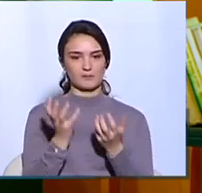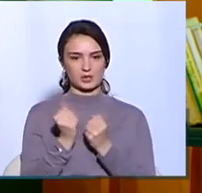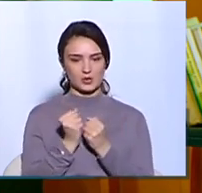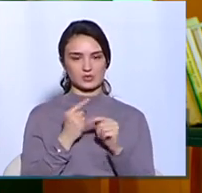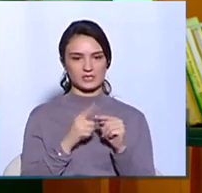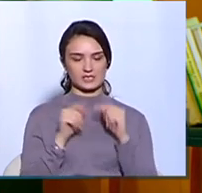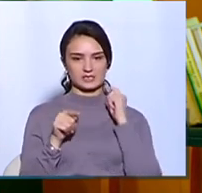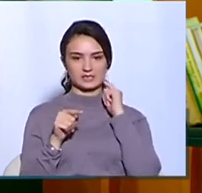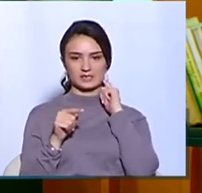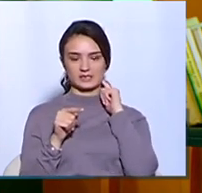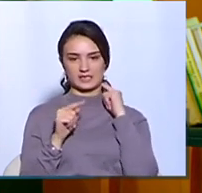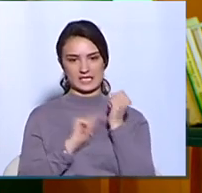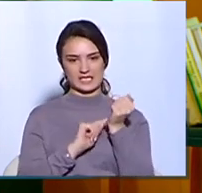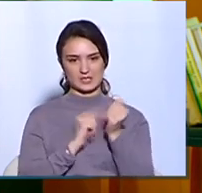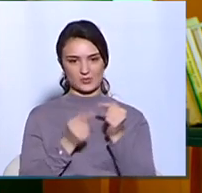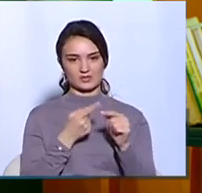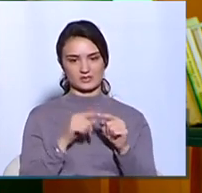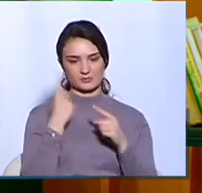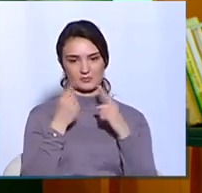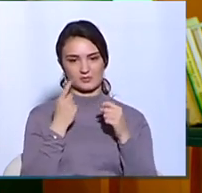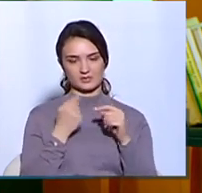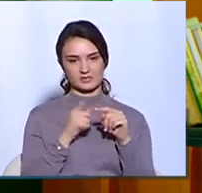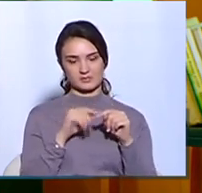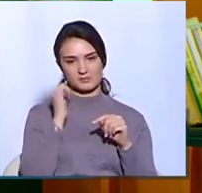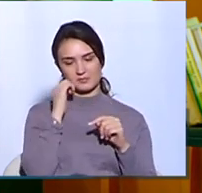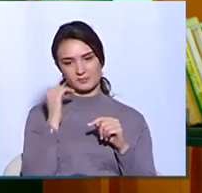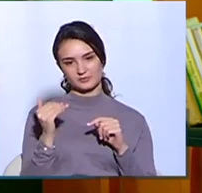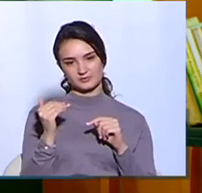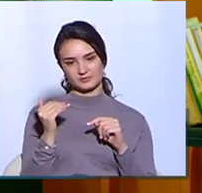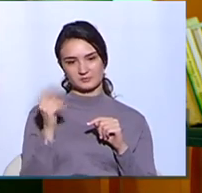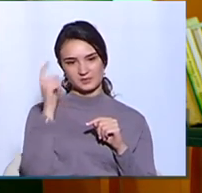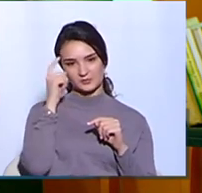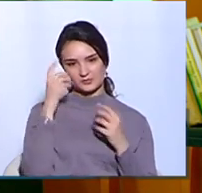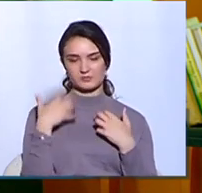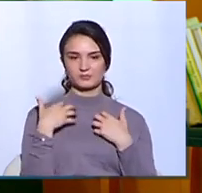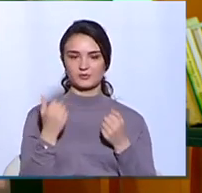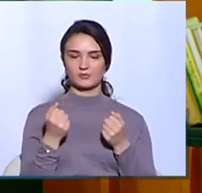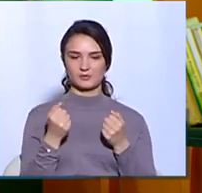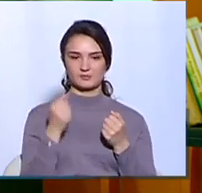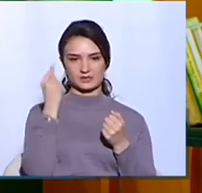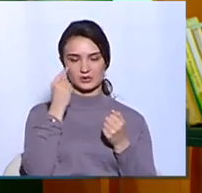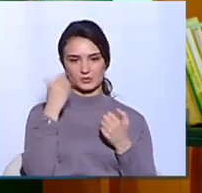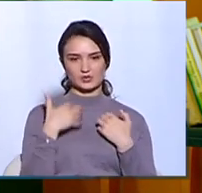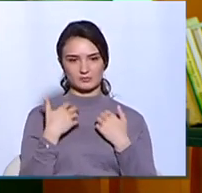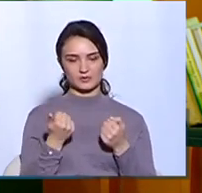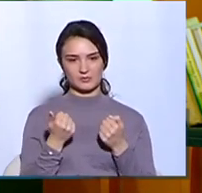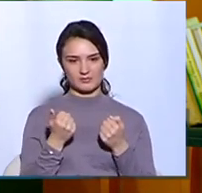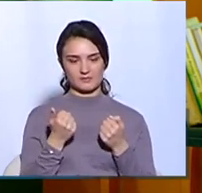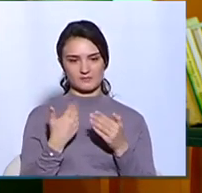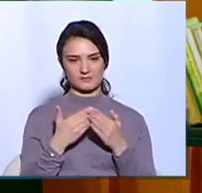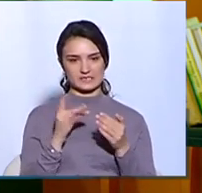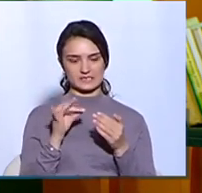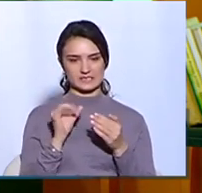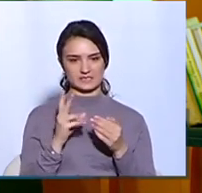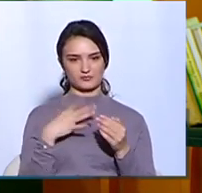ეს გენეტიკურად ეს ინფორმაცია და რამდენად განსაზღვრავს ბებოს მენტალური ჯანმრთელობა, ფსიქიკური ჯანმრთელობა